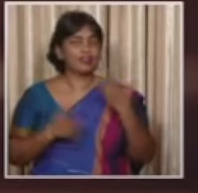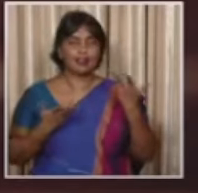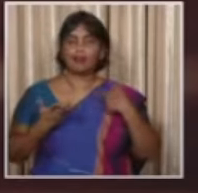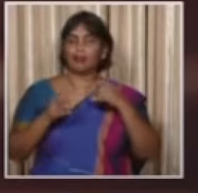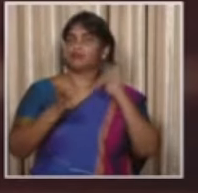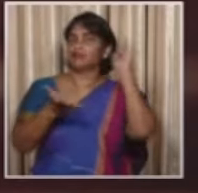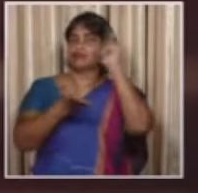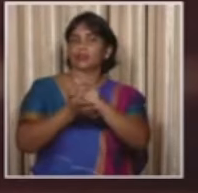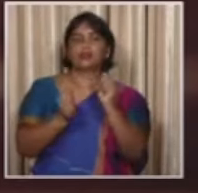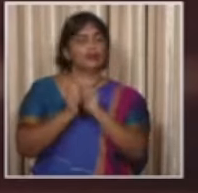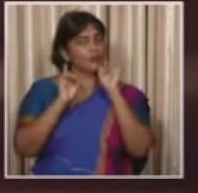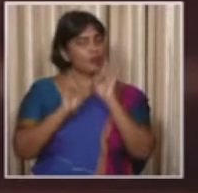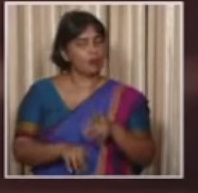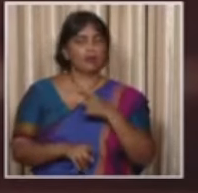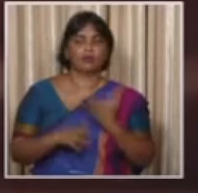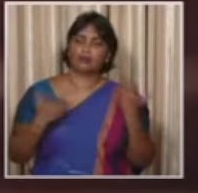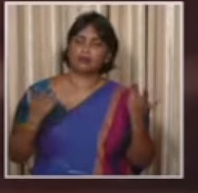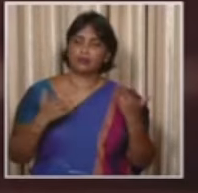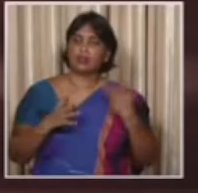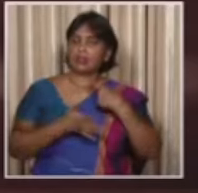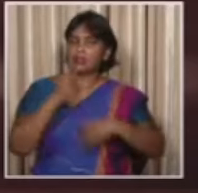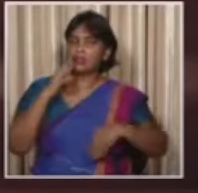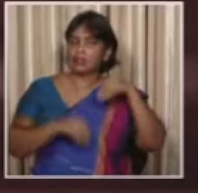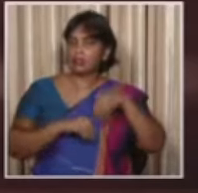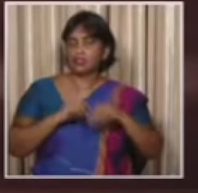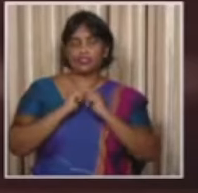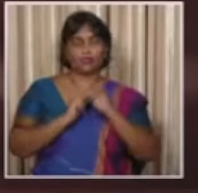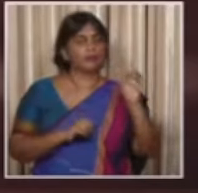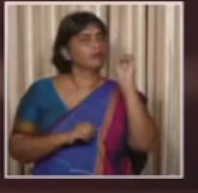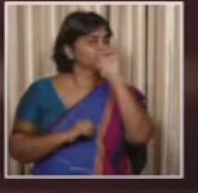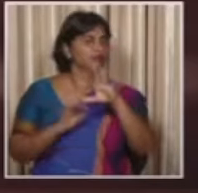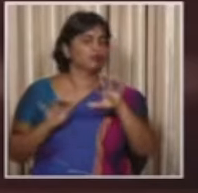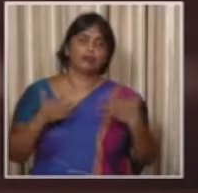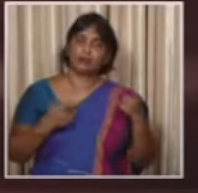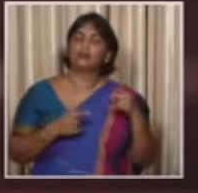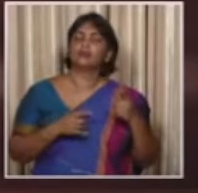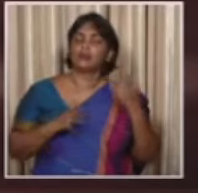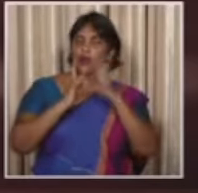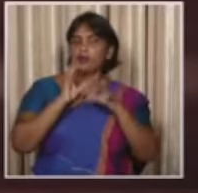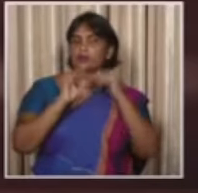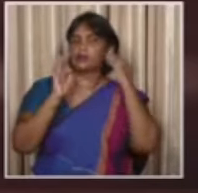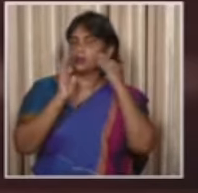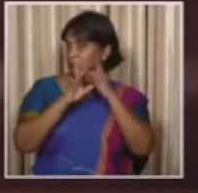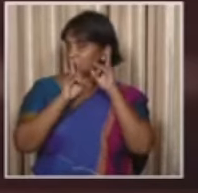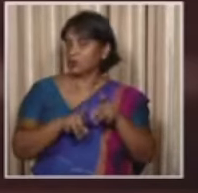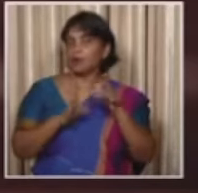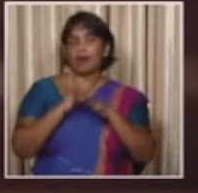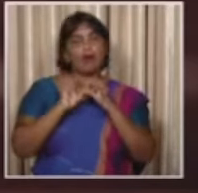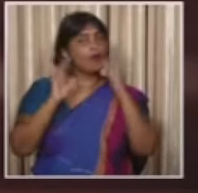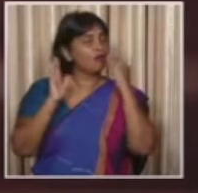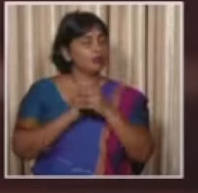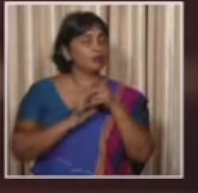කරලා යවනවා. එහෙම නැත්නම් මොකක් හරි දේශපාලන පත්වීමක් දෙනවා කුමන හෝ අරමුණක් ඇතුව. හැබැයි ඒ අරමුණ